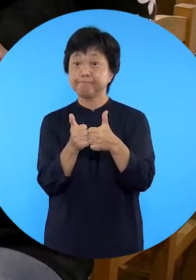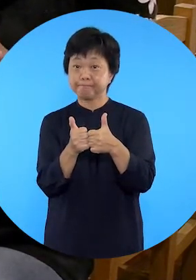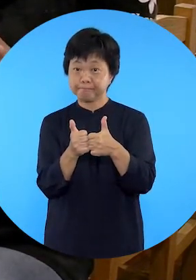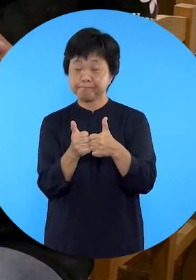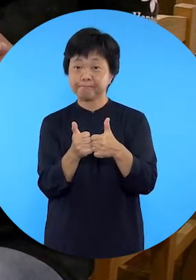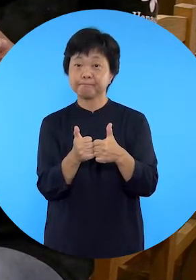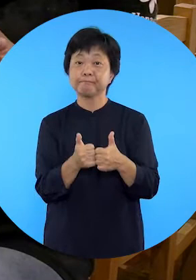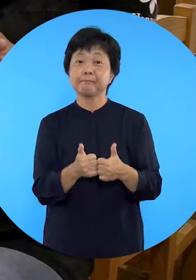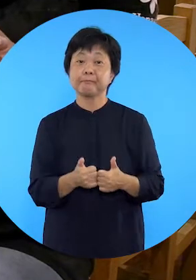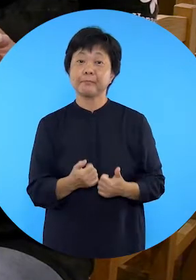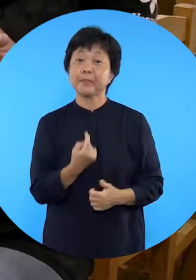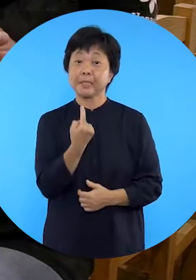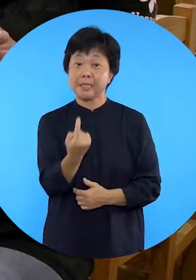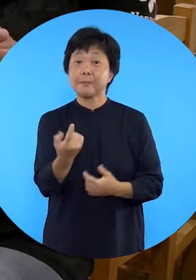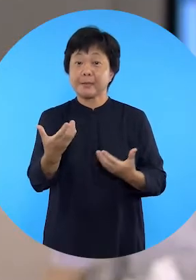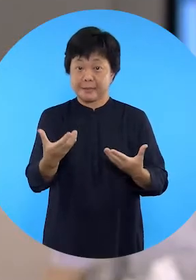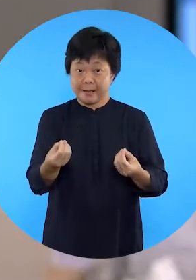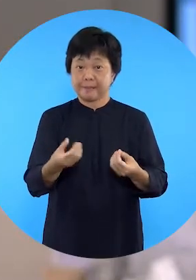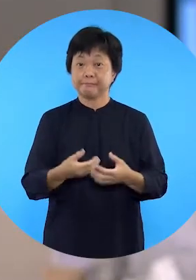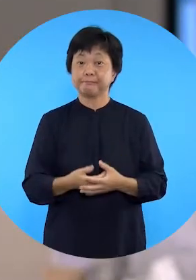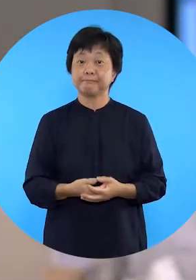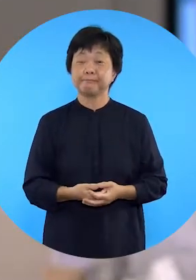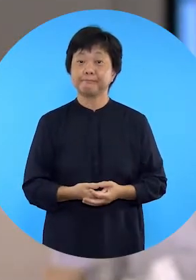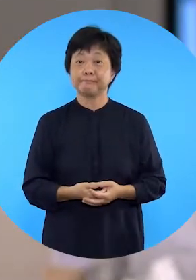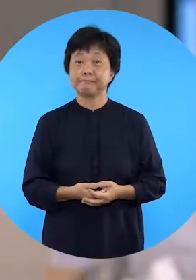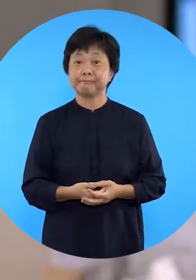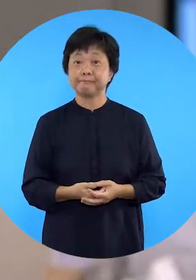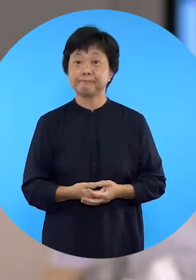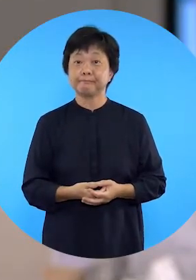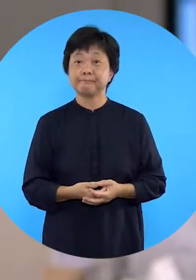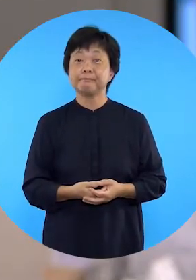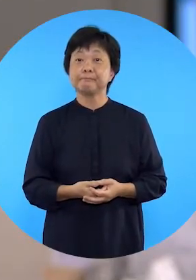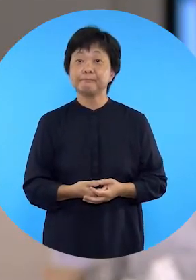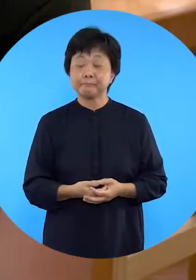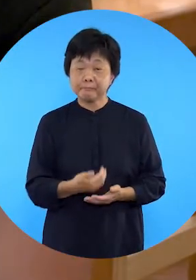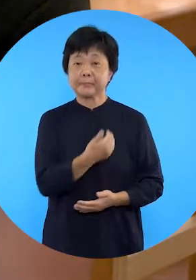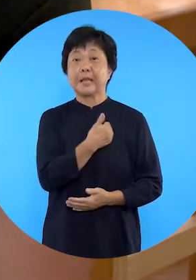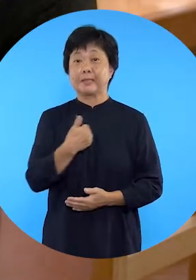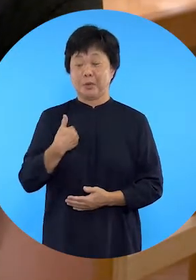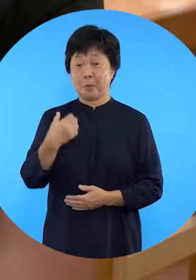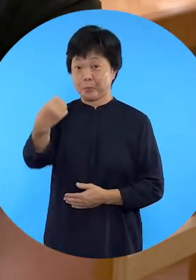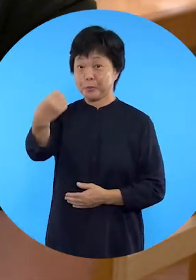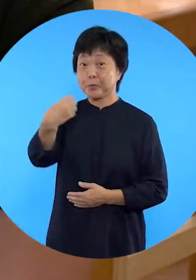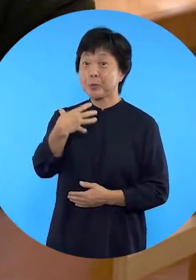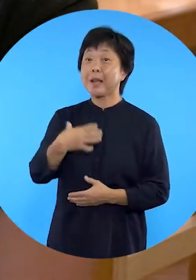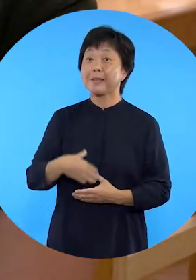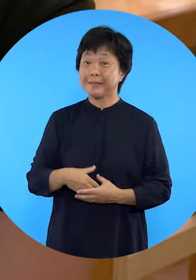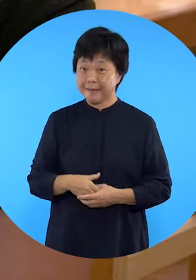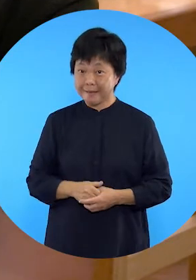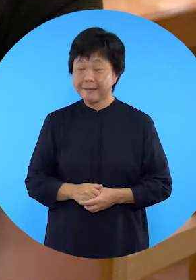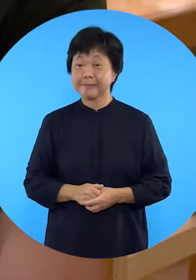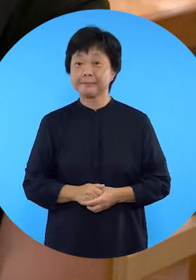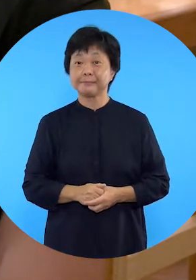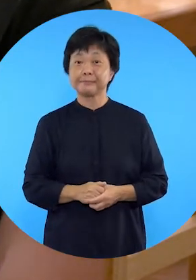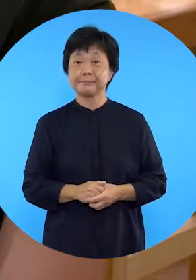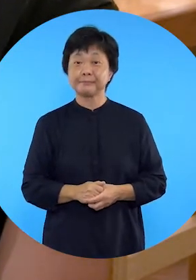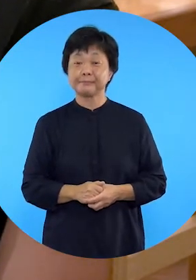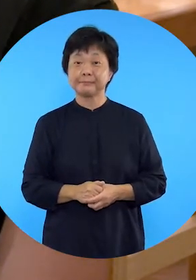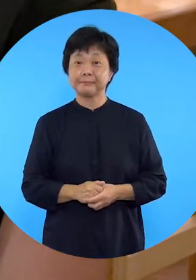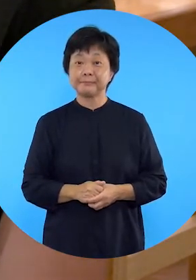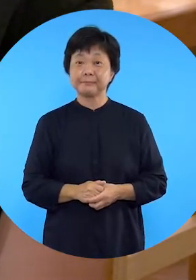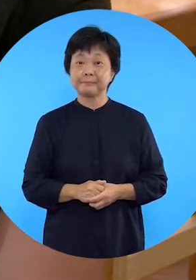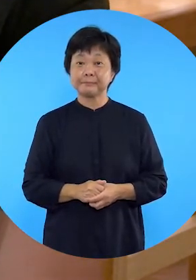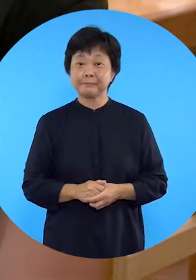かっていうのをまず専門家の先生に聞きに行って、そこで背中を押してもらって、でそこ